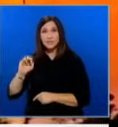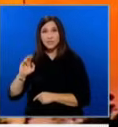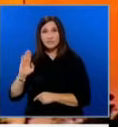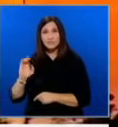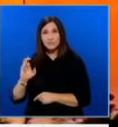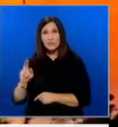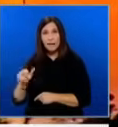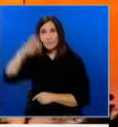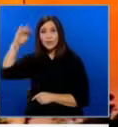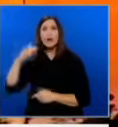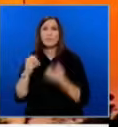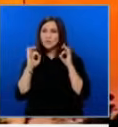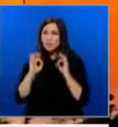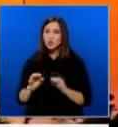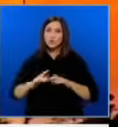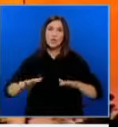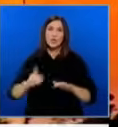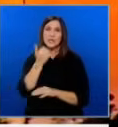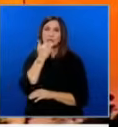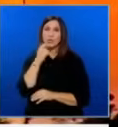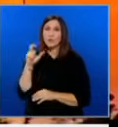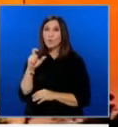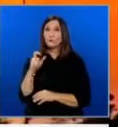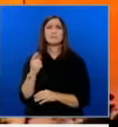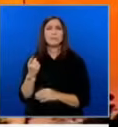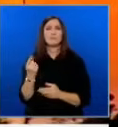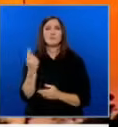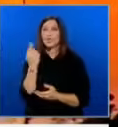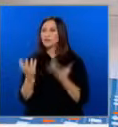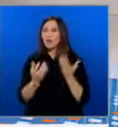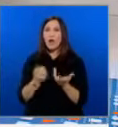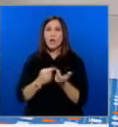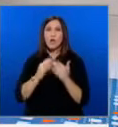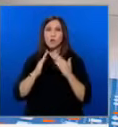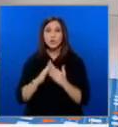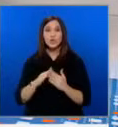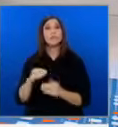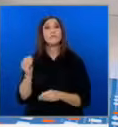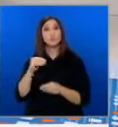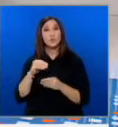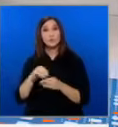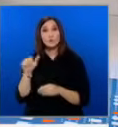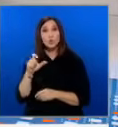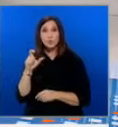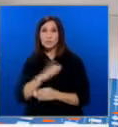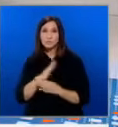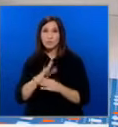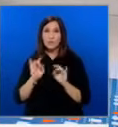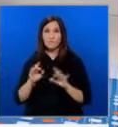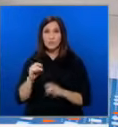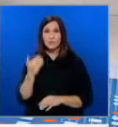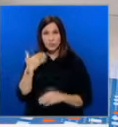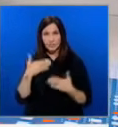край село Сенокос, където вчера изгоряха няколко къщи. Антония Сокалинска включваме с последна информация. Добър вечер и на теб.